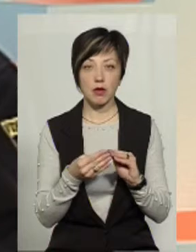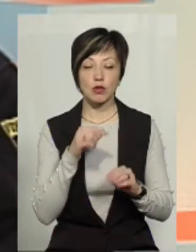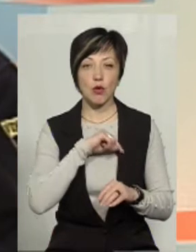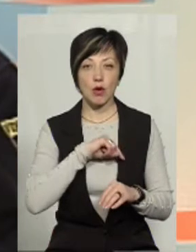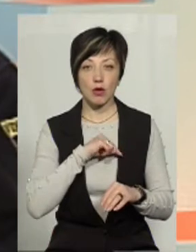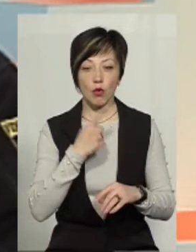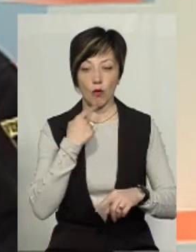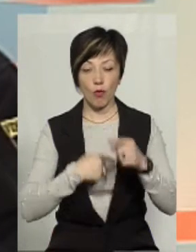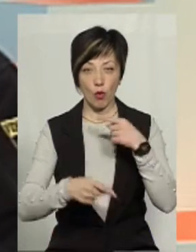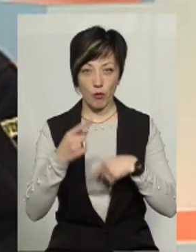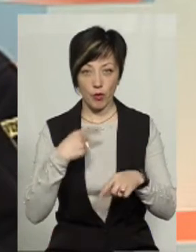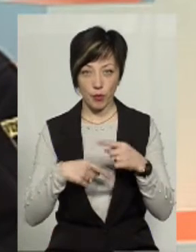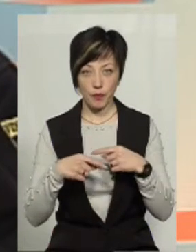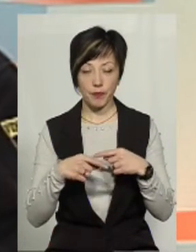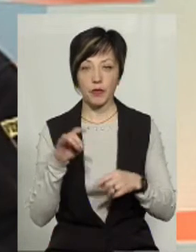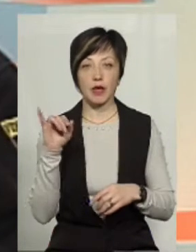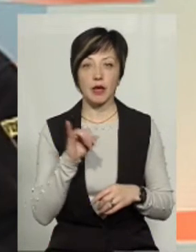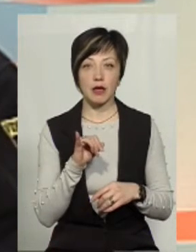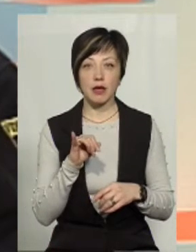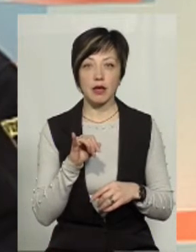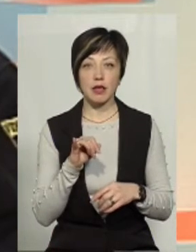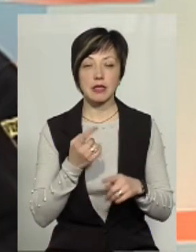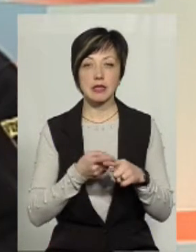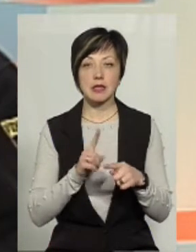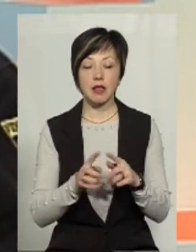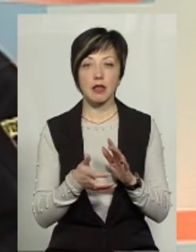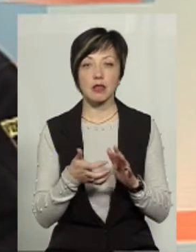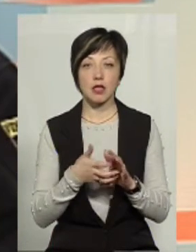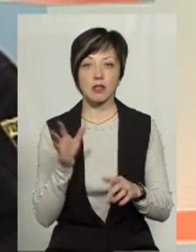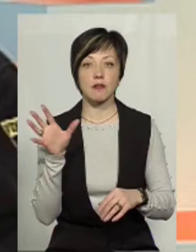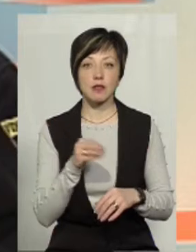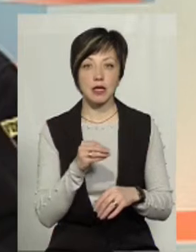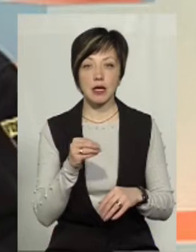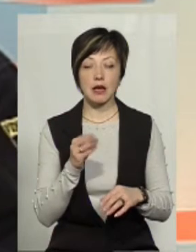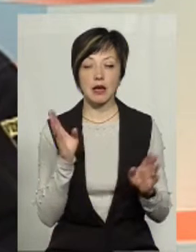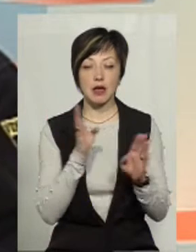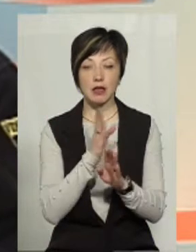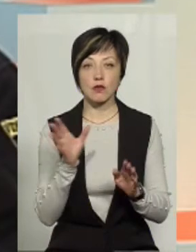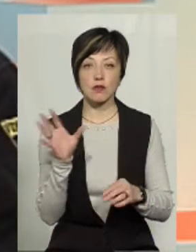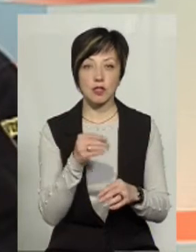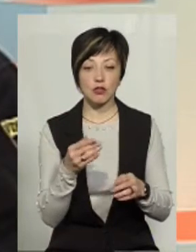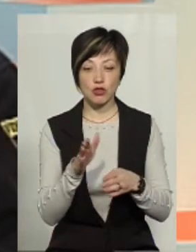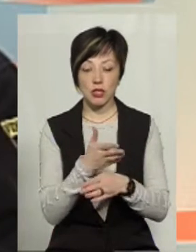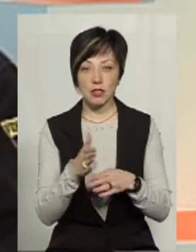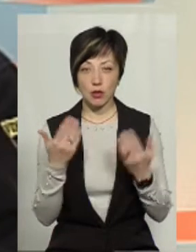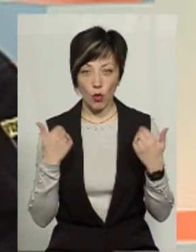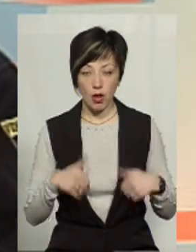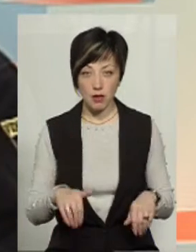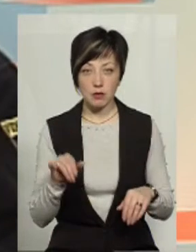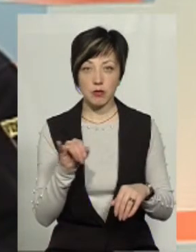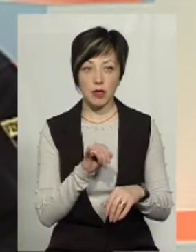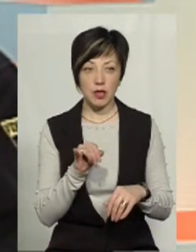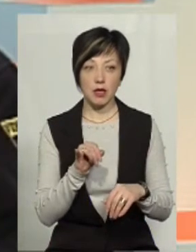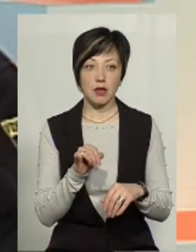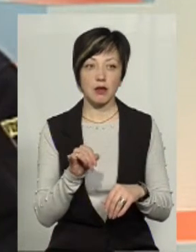органами кровообігу і нестача всіх кисню всіх частин організму. Але й мова